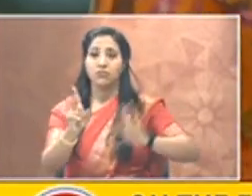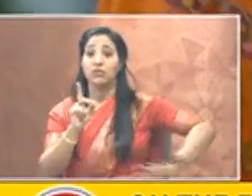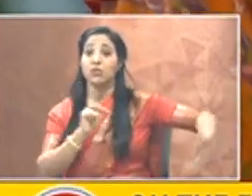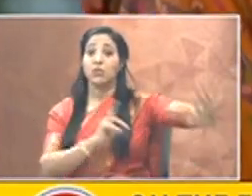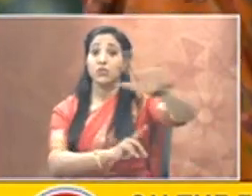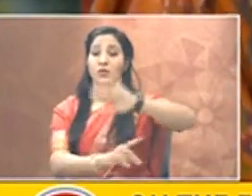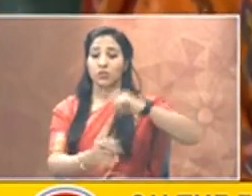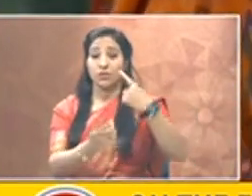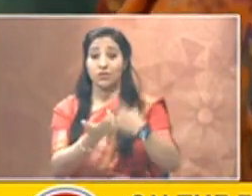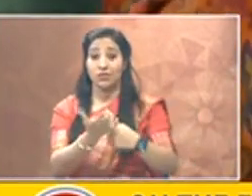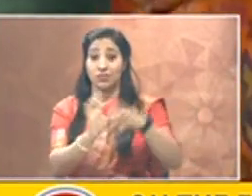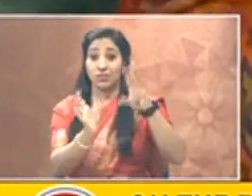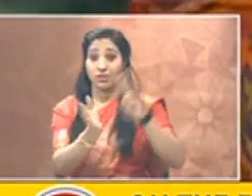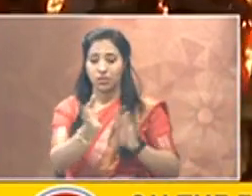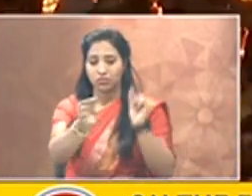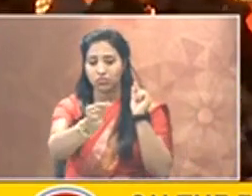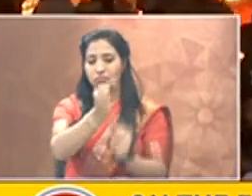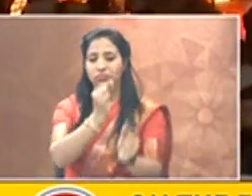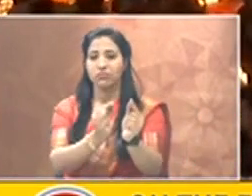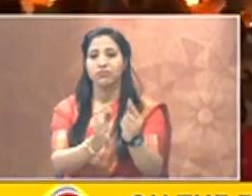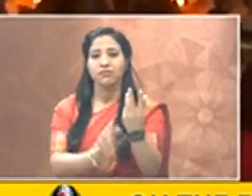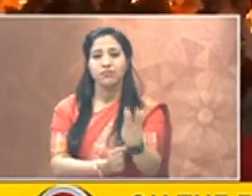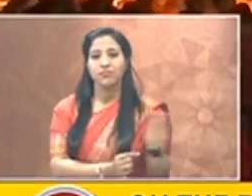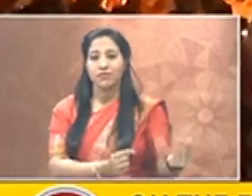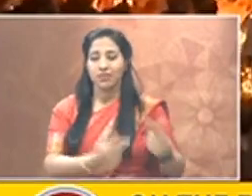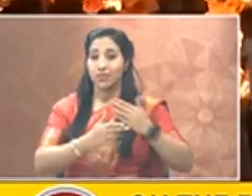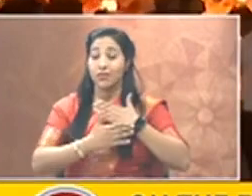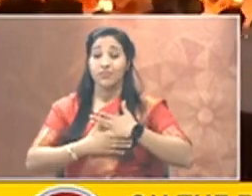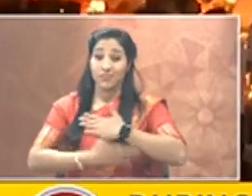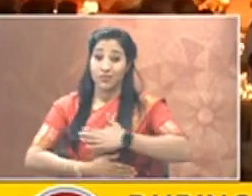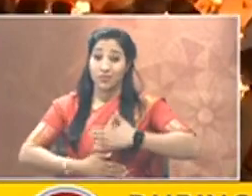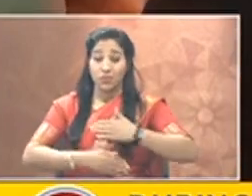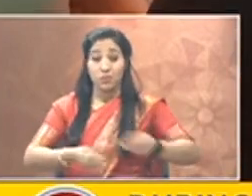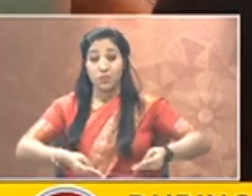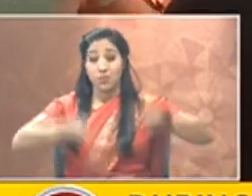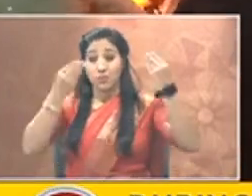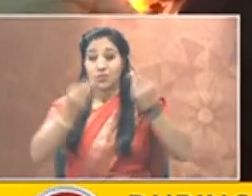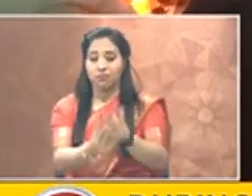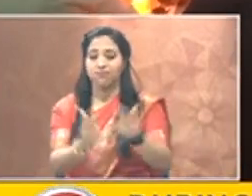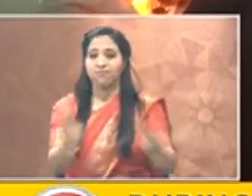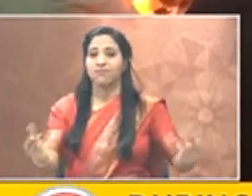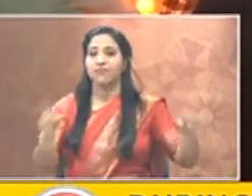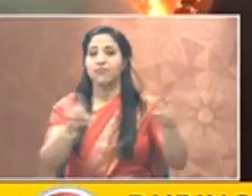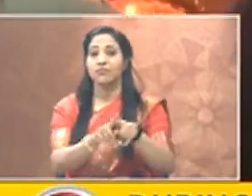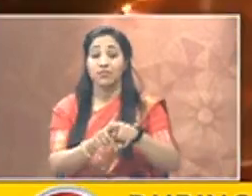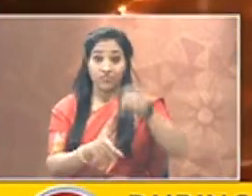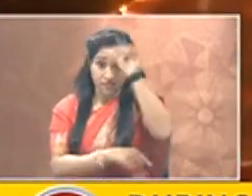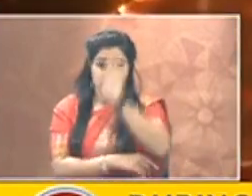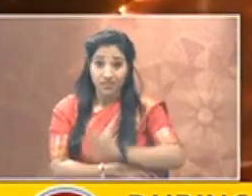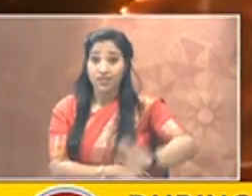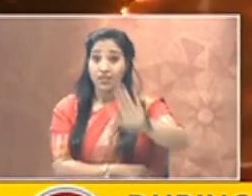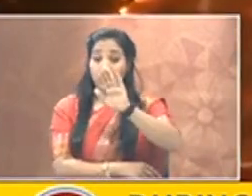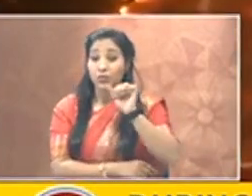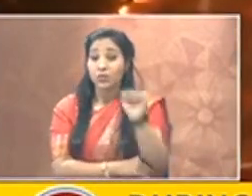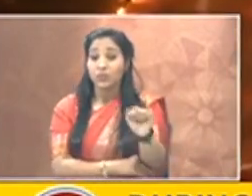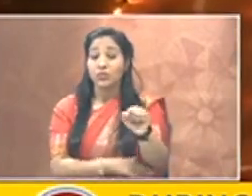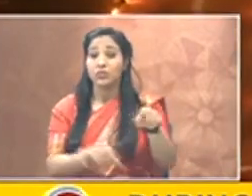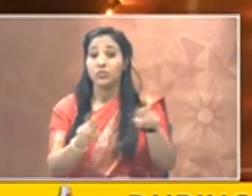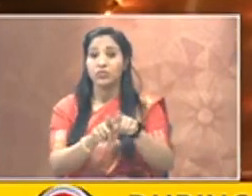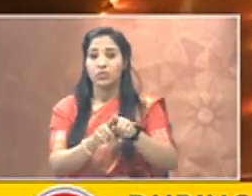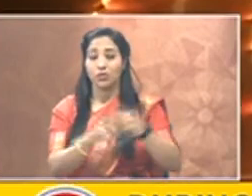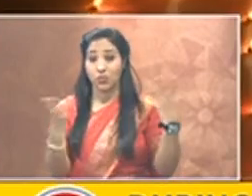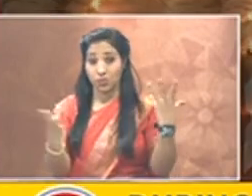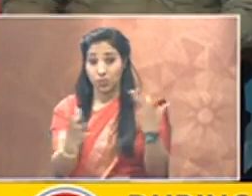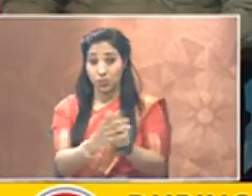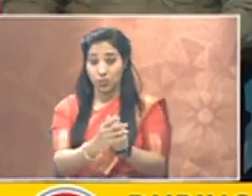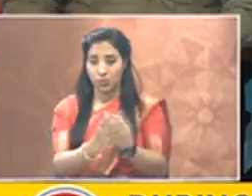राम ज्योति जलाई, दिवाली मनाई। इस दौरान देश ने